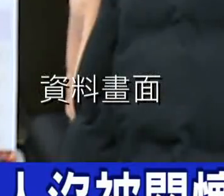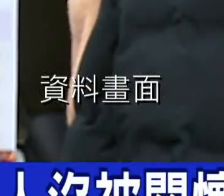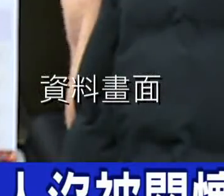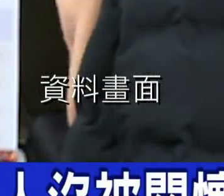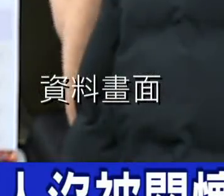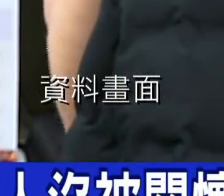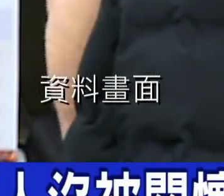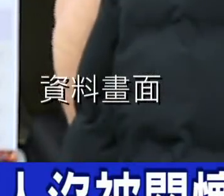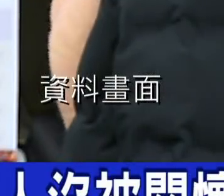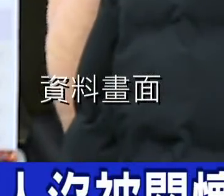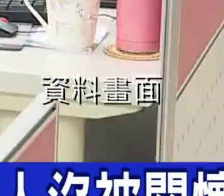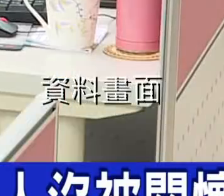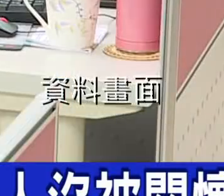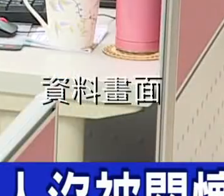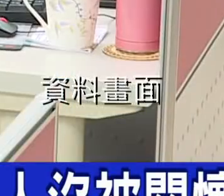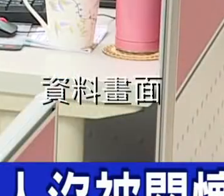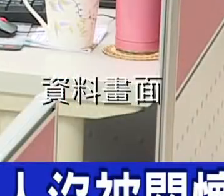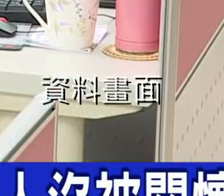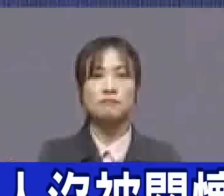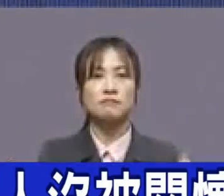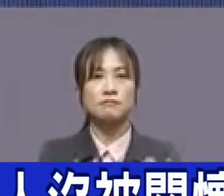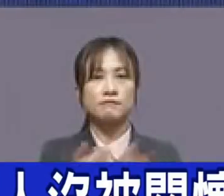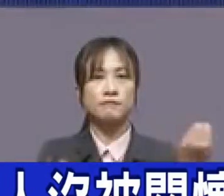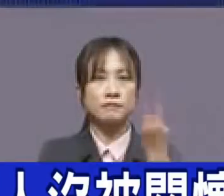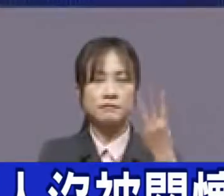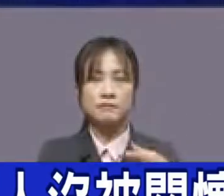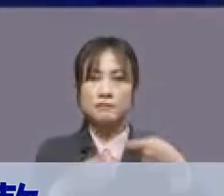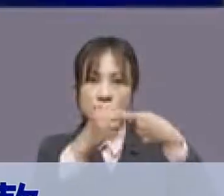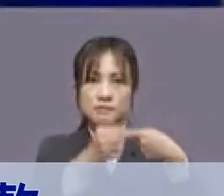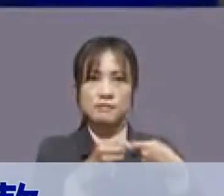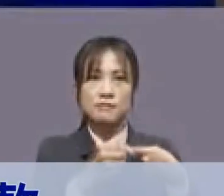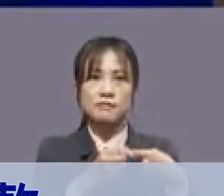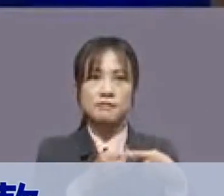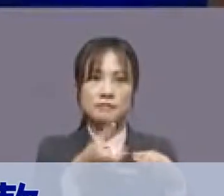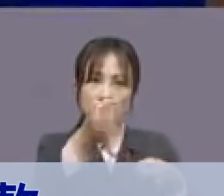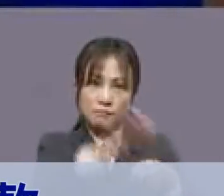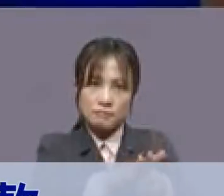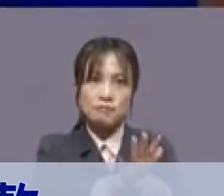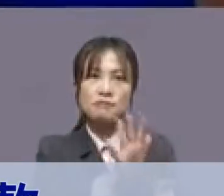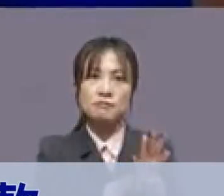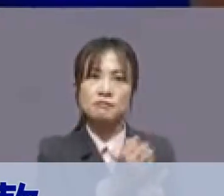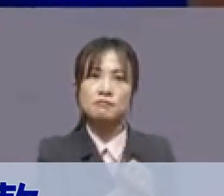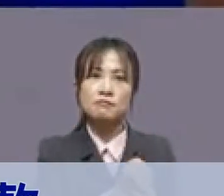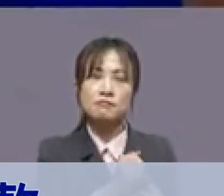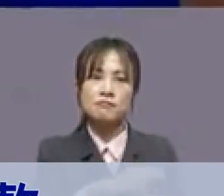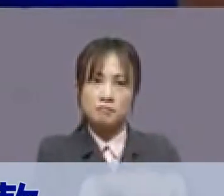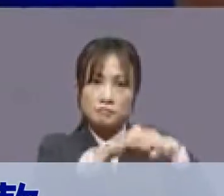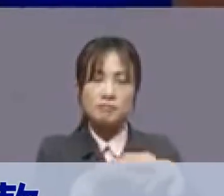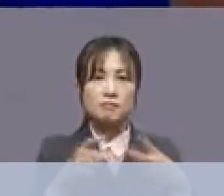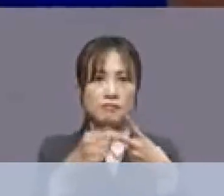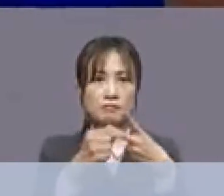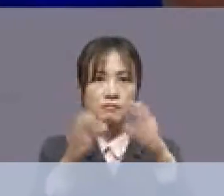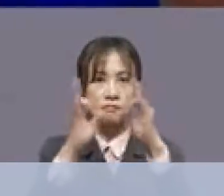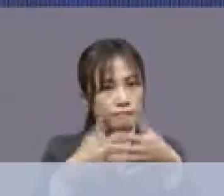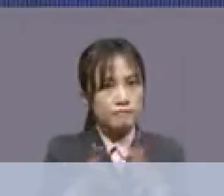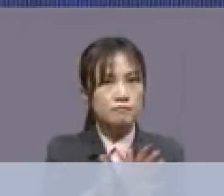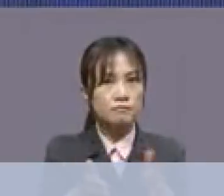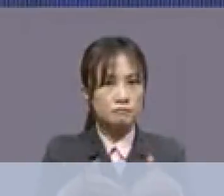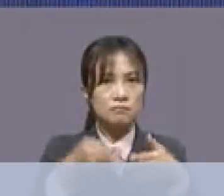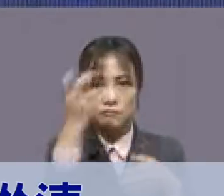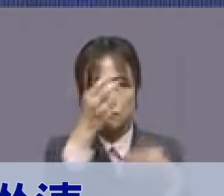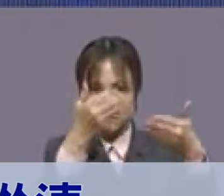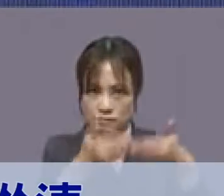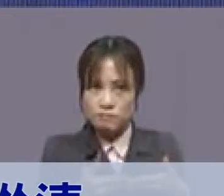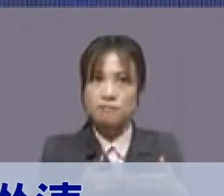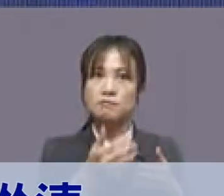码，缓解企业跟个人的经济压力。 救助补贴，再者是贷款，三者是减税，手